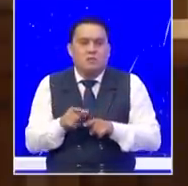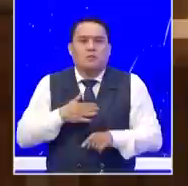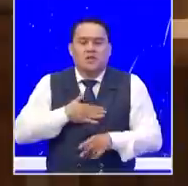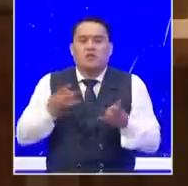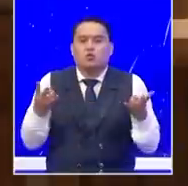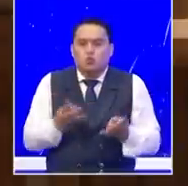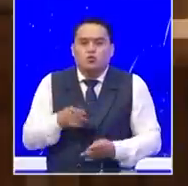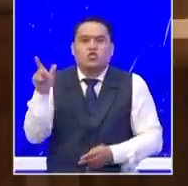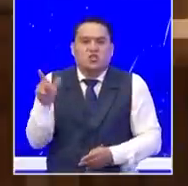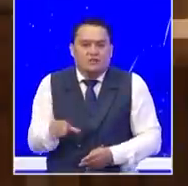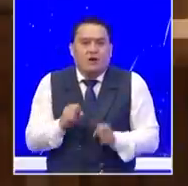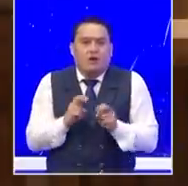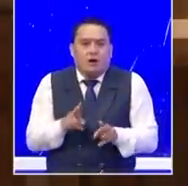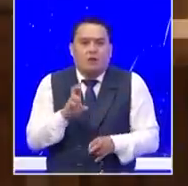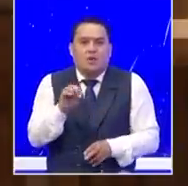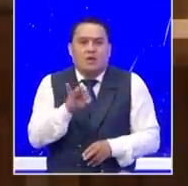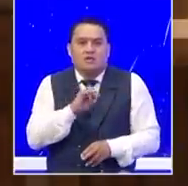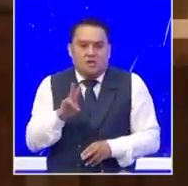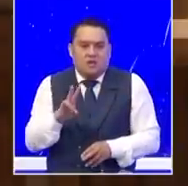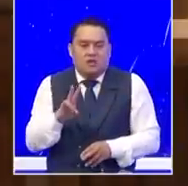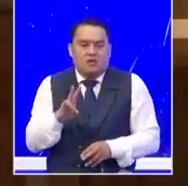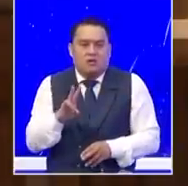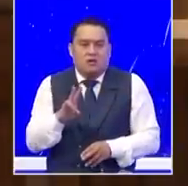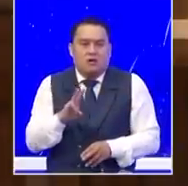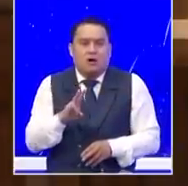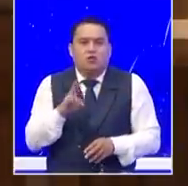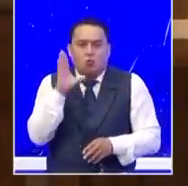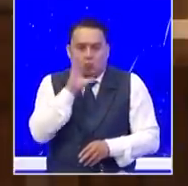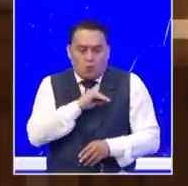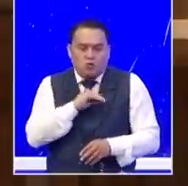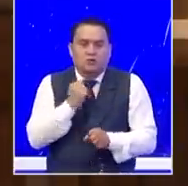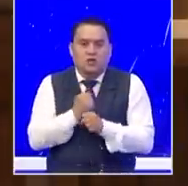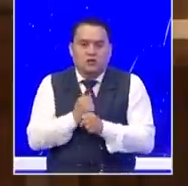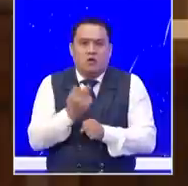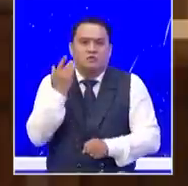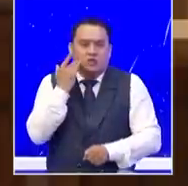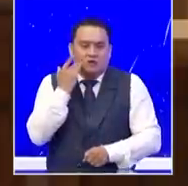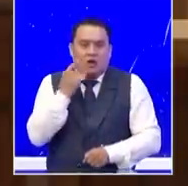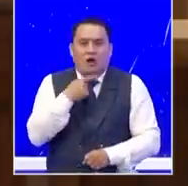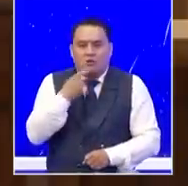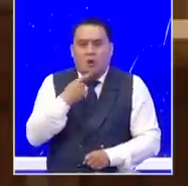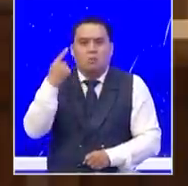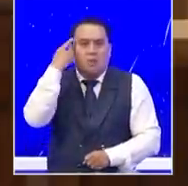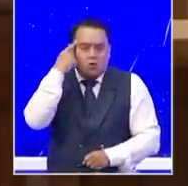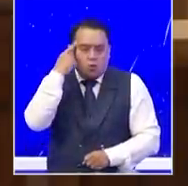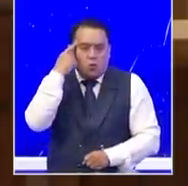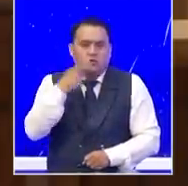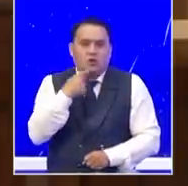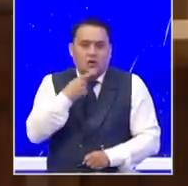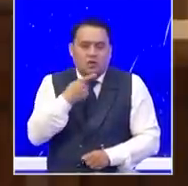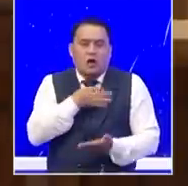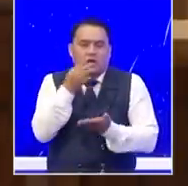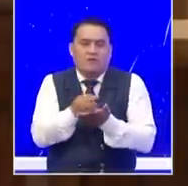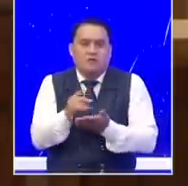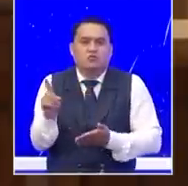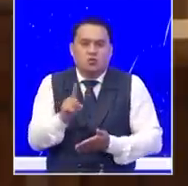нужен такой человек был, как вот Писеин, который в этих разбирается. Он говорит, подумаю я, потом мне